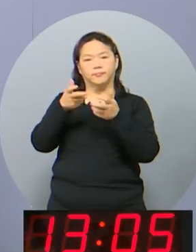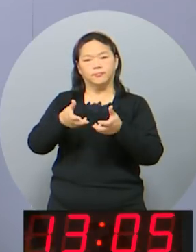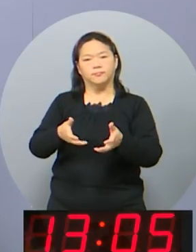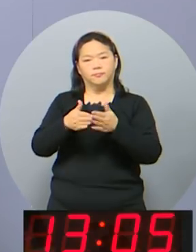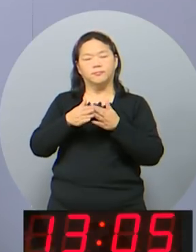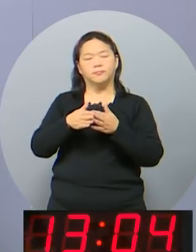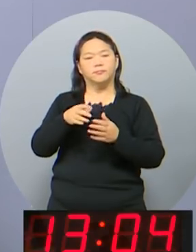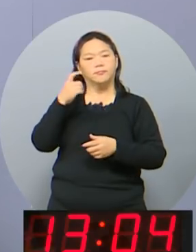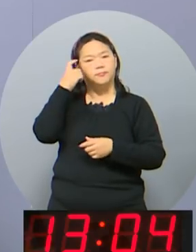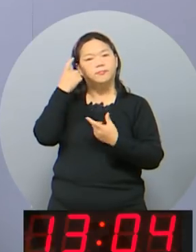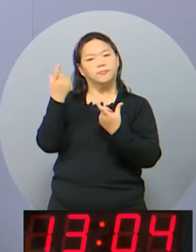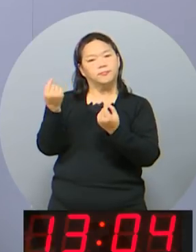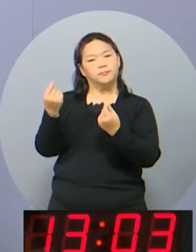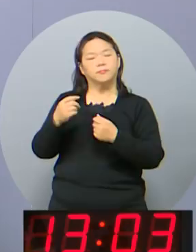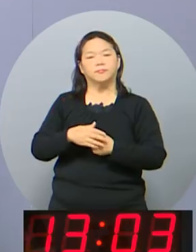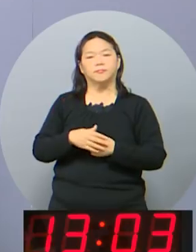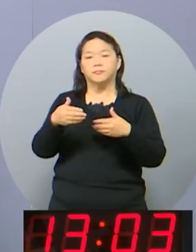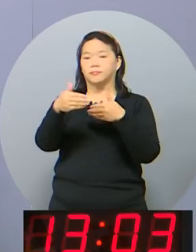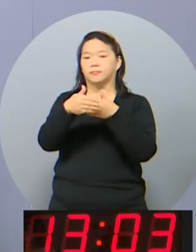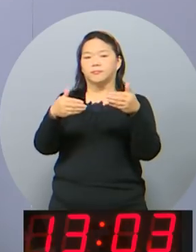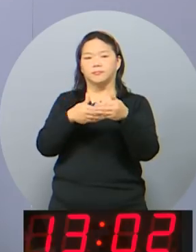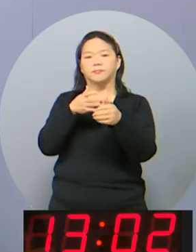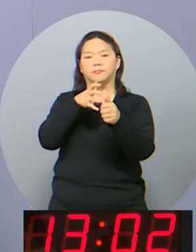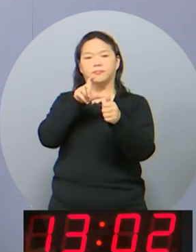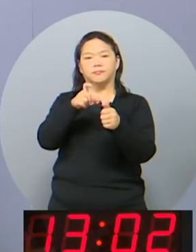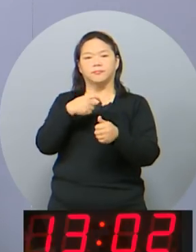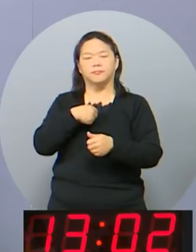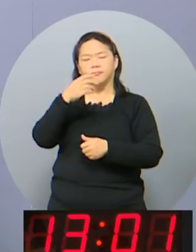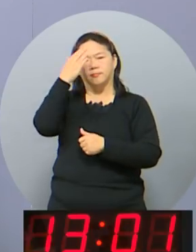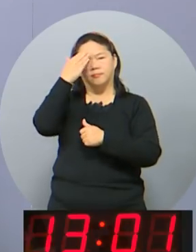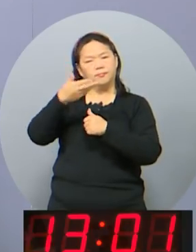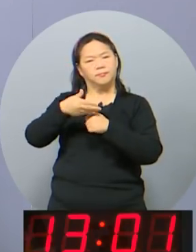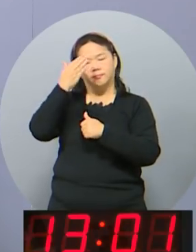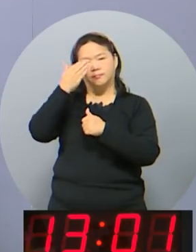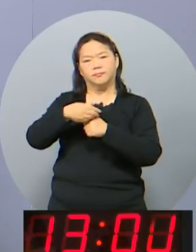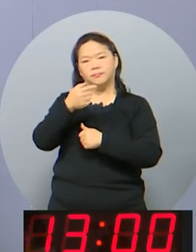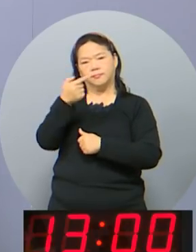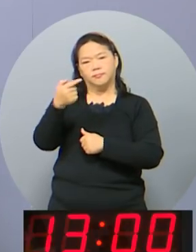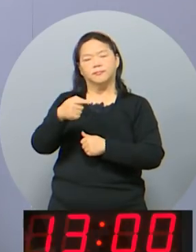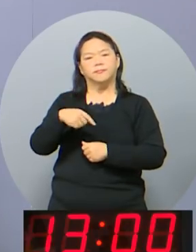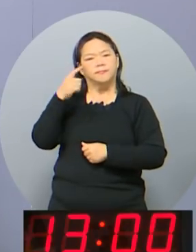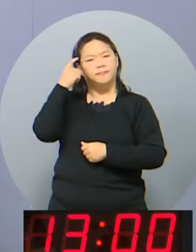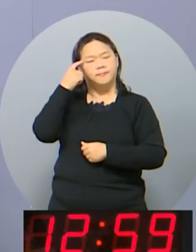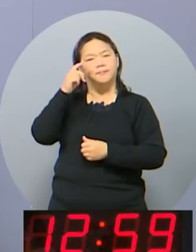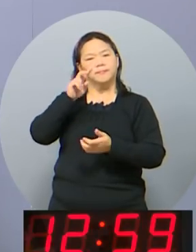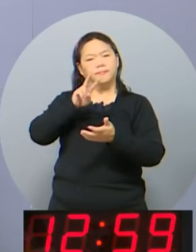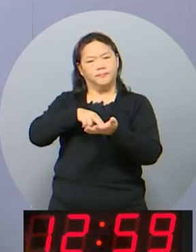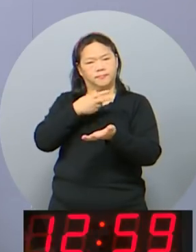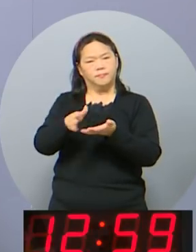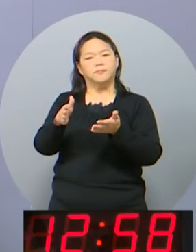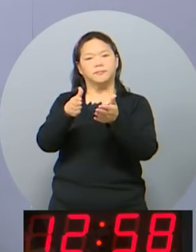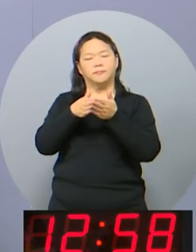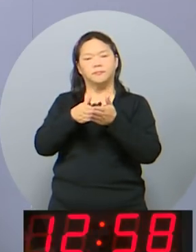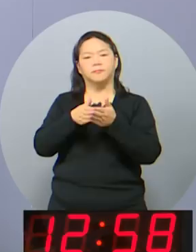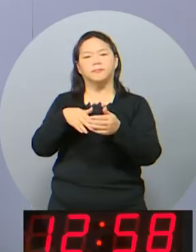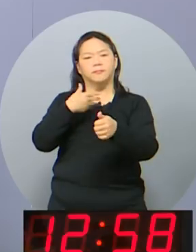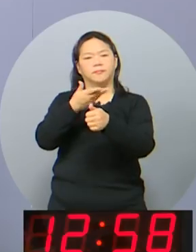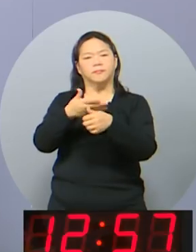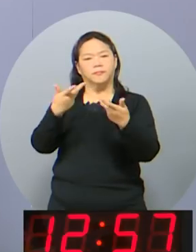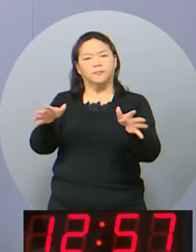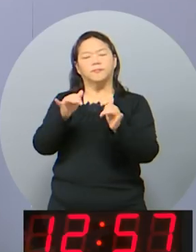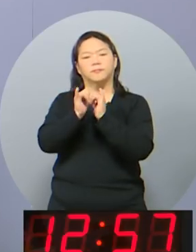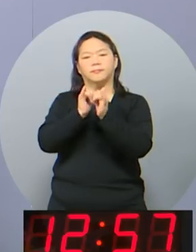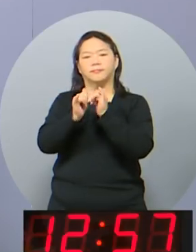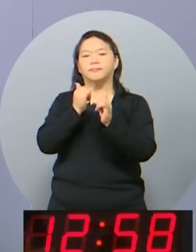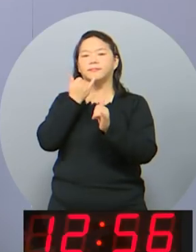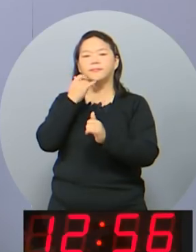心声，所以交通的问题一直困扰着我们，我们必须要想办法解决，让更多的民众可以